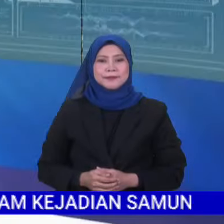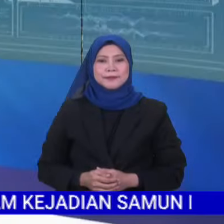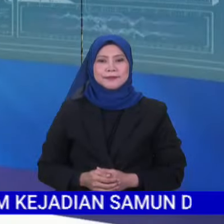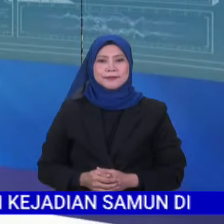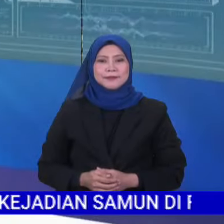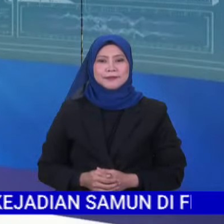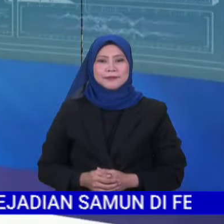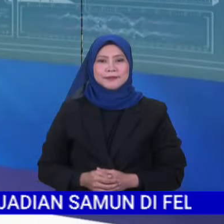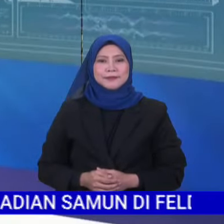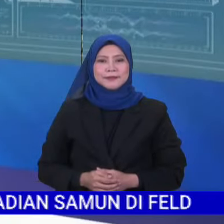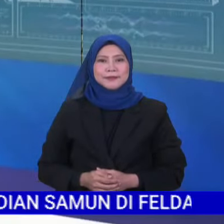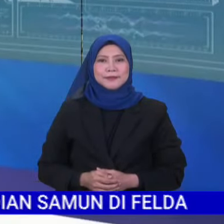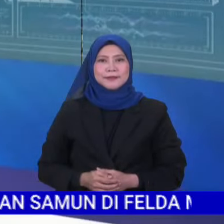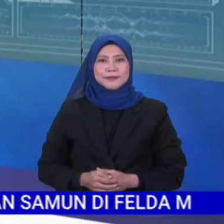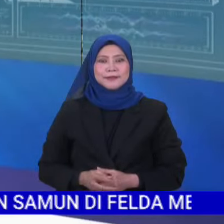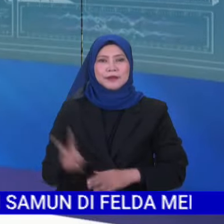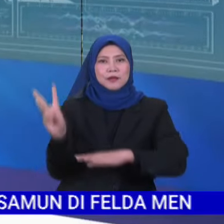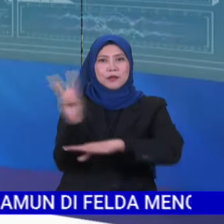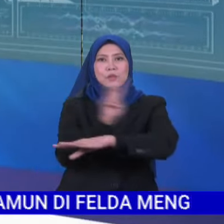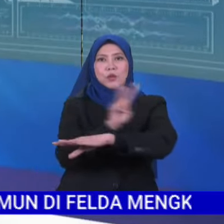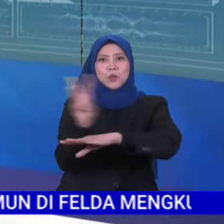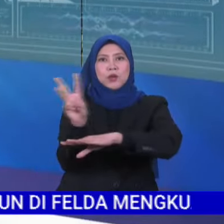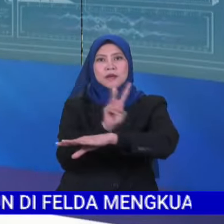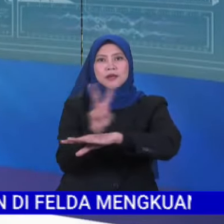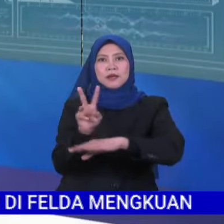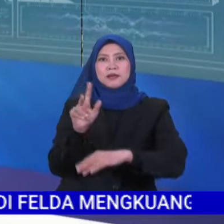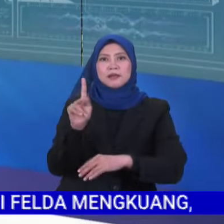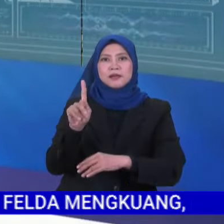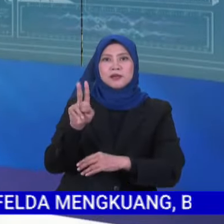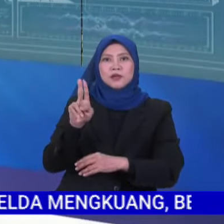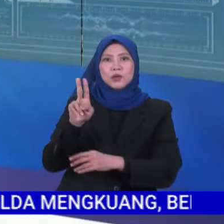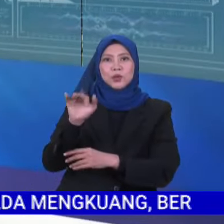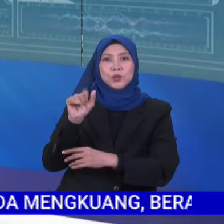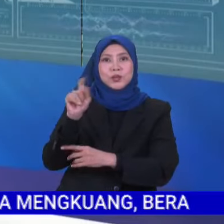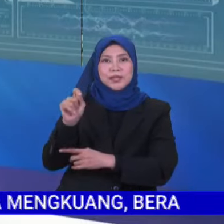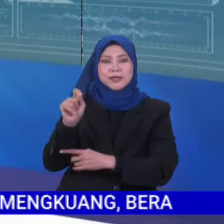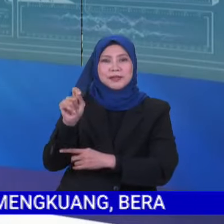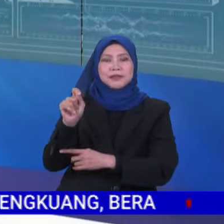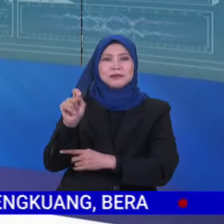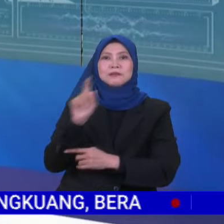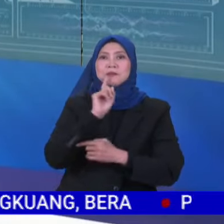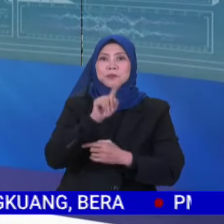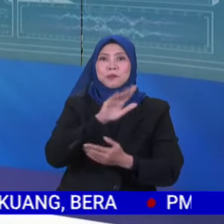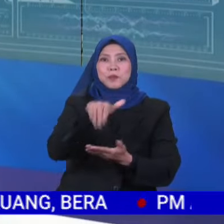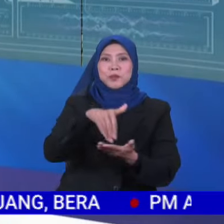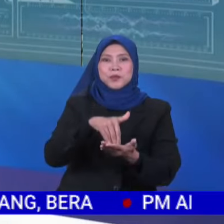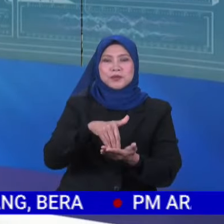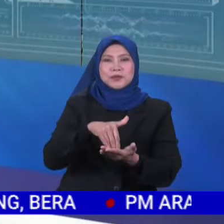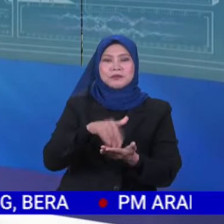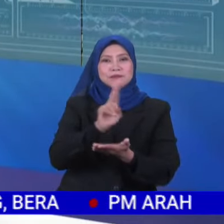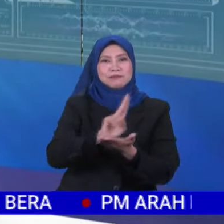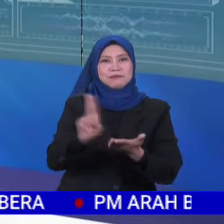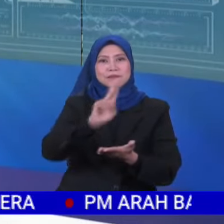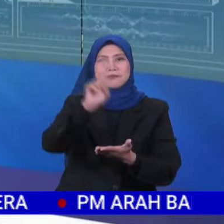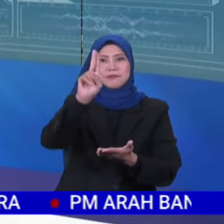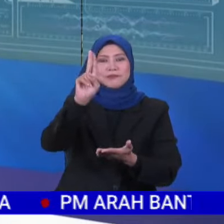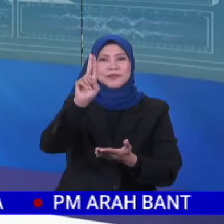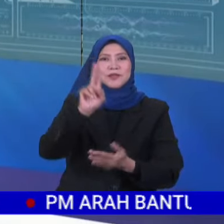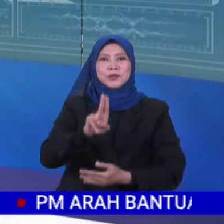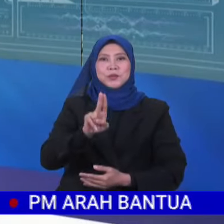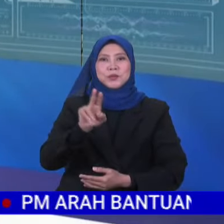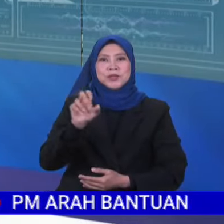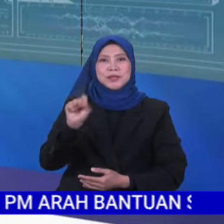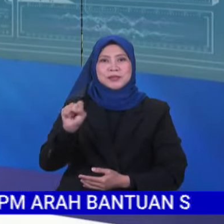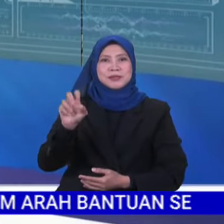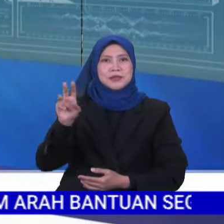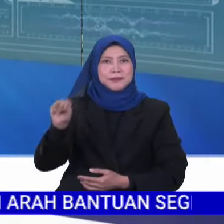MP4 Hai wayang kulit itu biasa kita dengar namun pulsa pengajian sendiri festisite Felicia